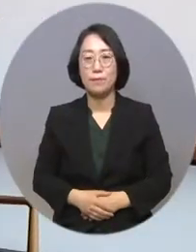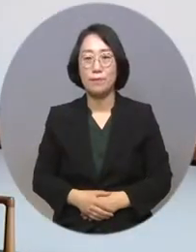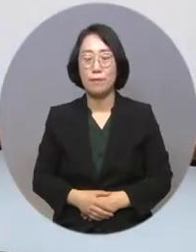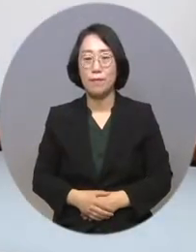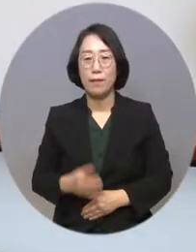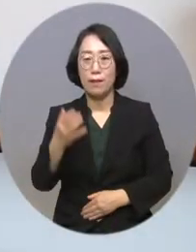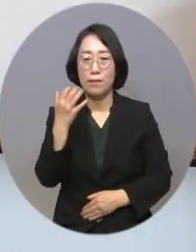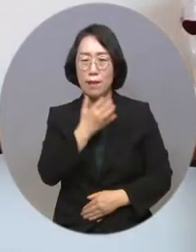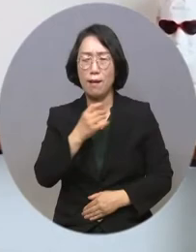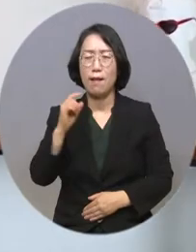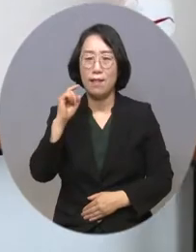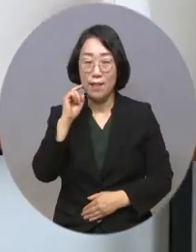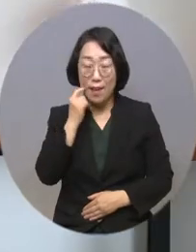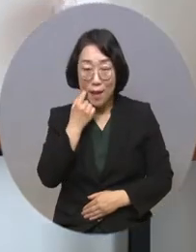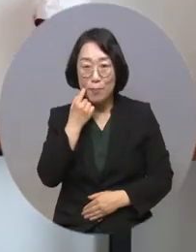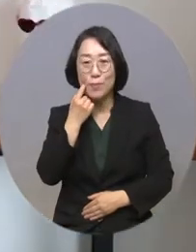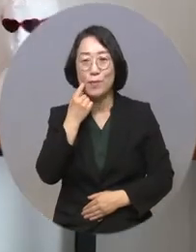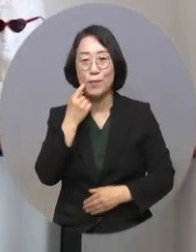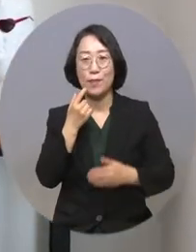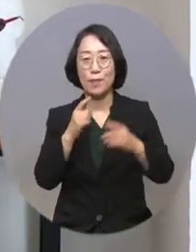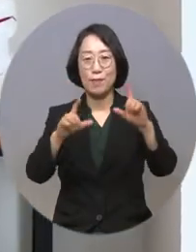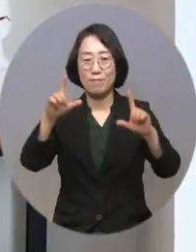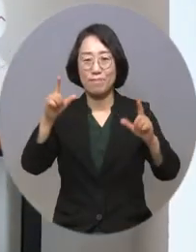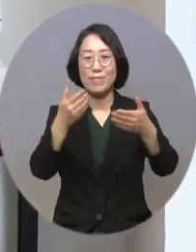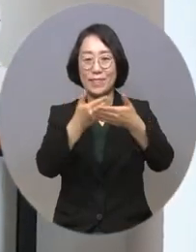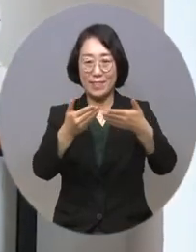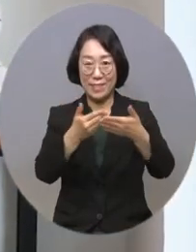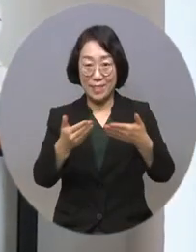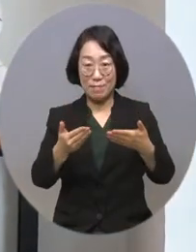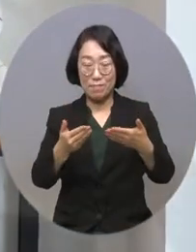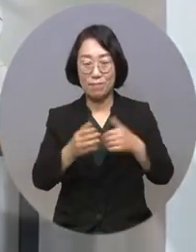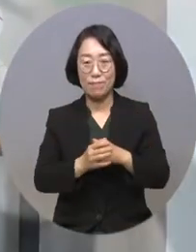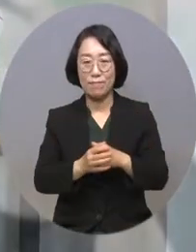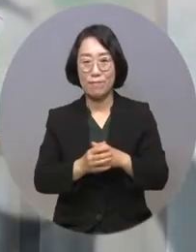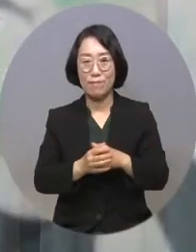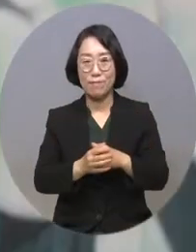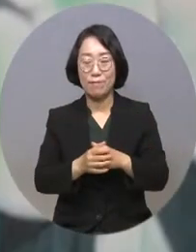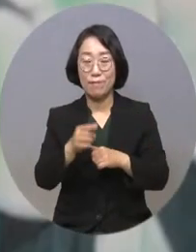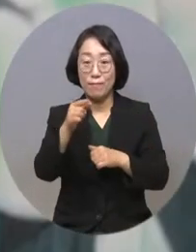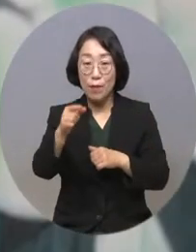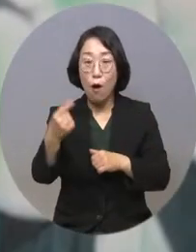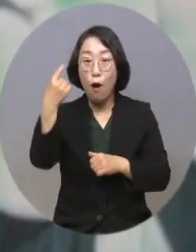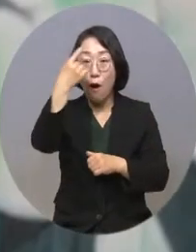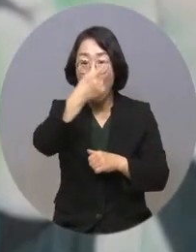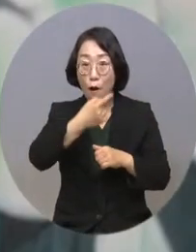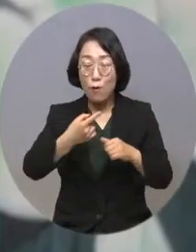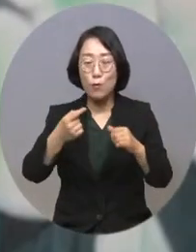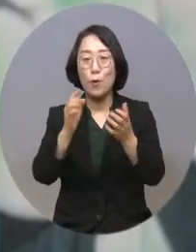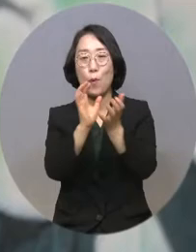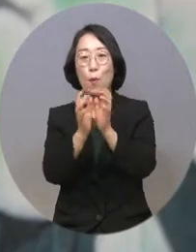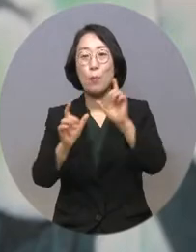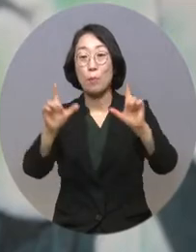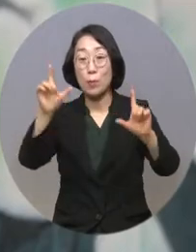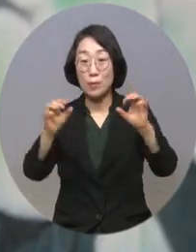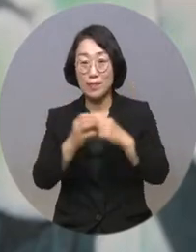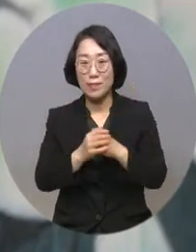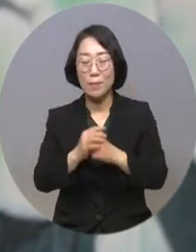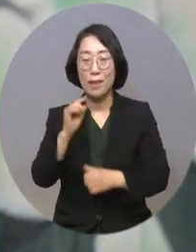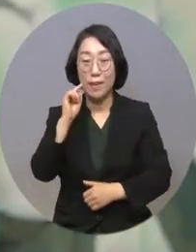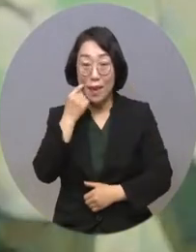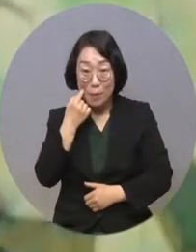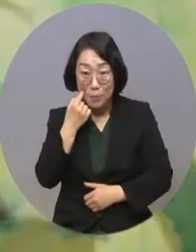화려한 색감의 꽃들이 가득 채워진 캔버스에는 들꽃이 살포시 얼굴을 내비쳐 아름다움을